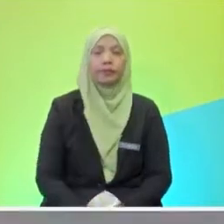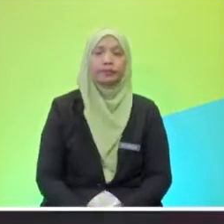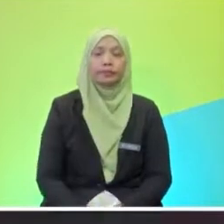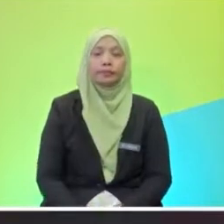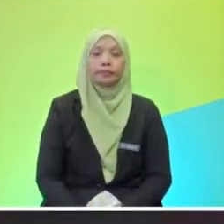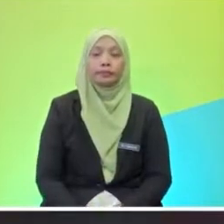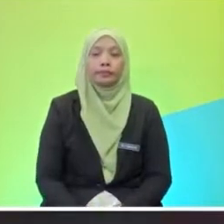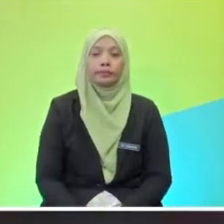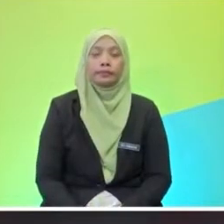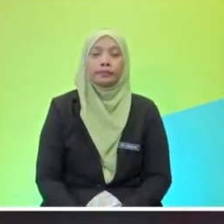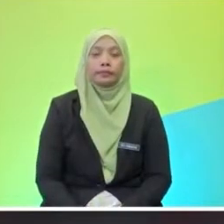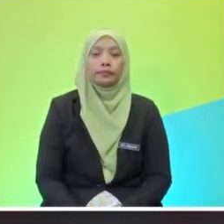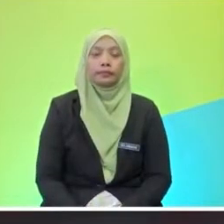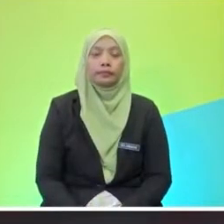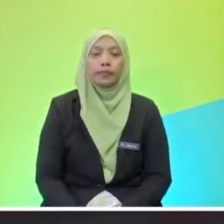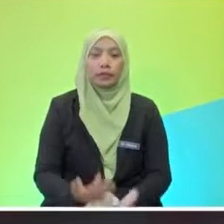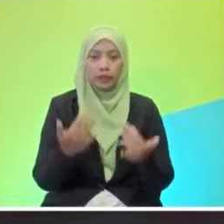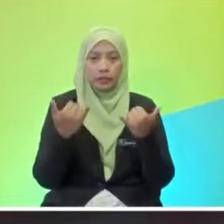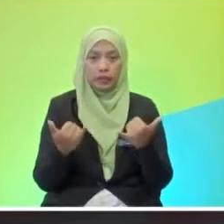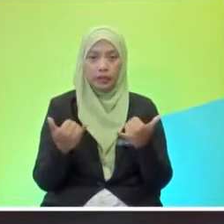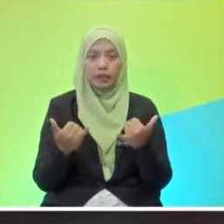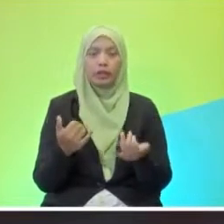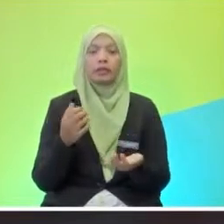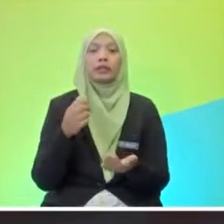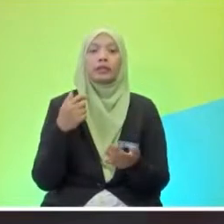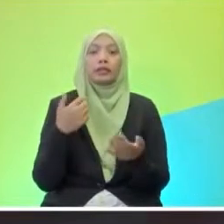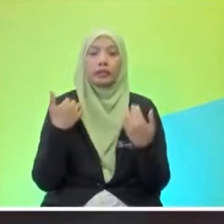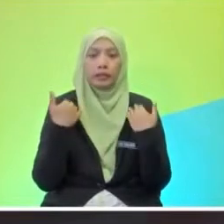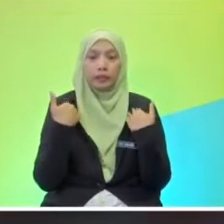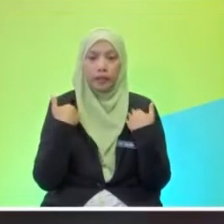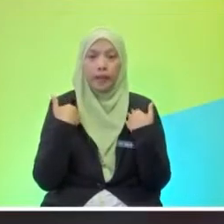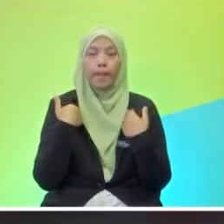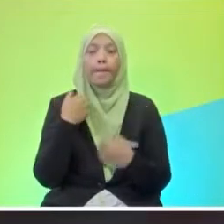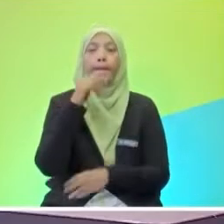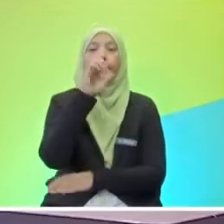oke sekarang ini adalah elemen pengurusan